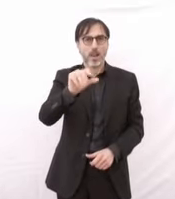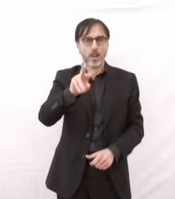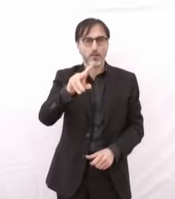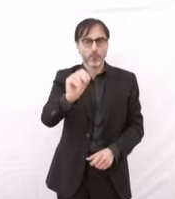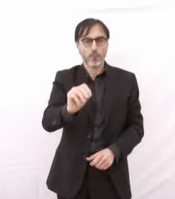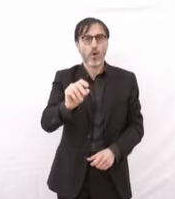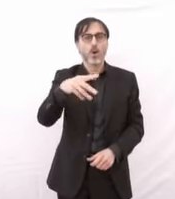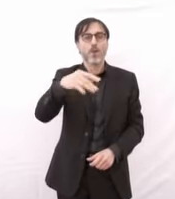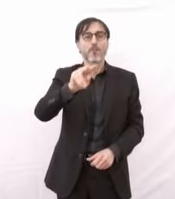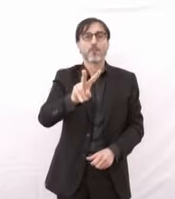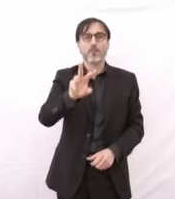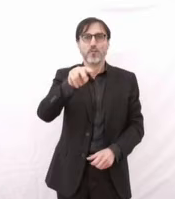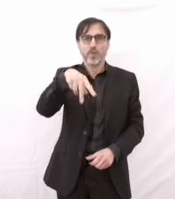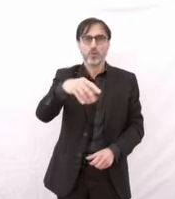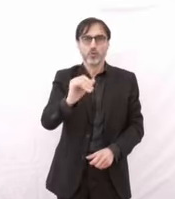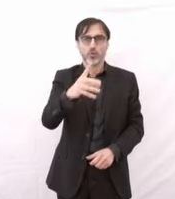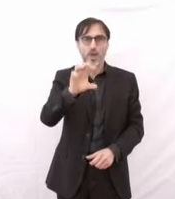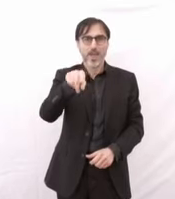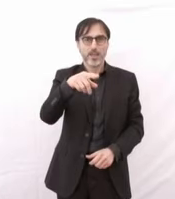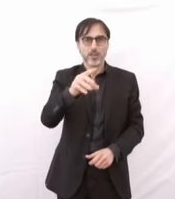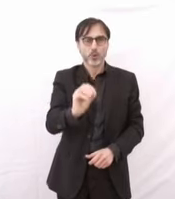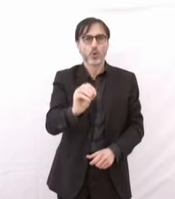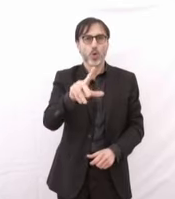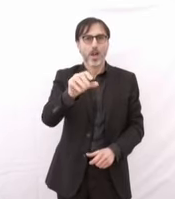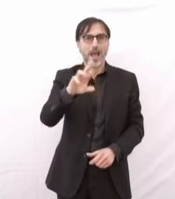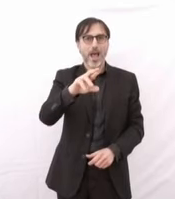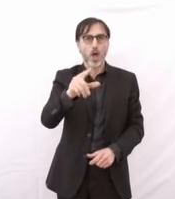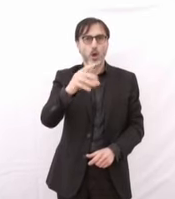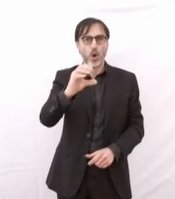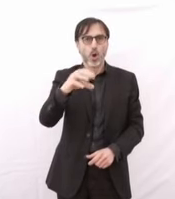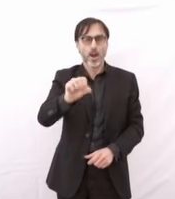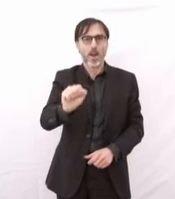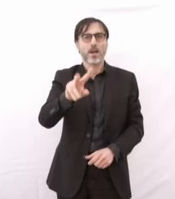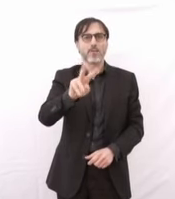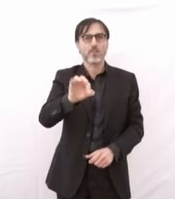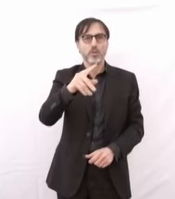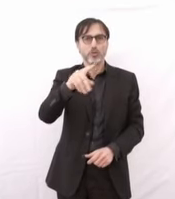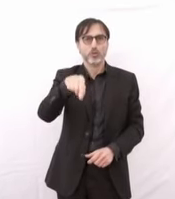Vincenzo La Rocca, Vincenza Spina,